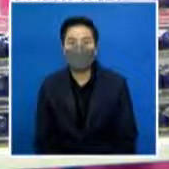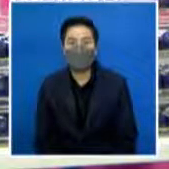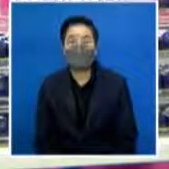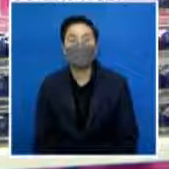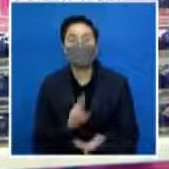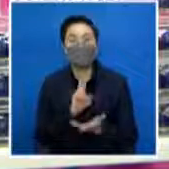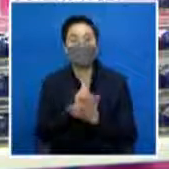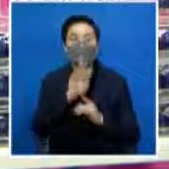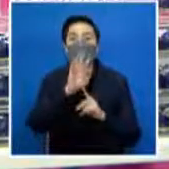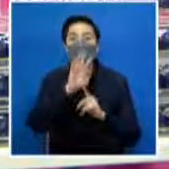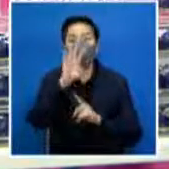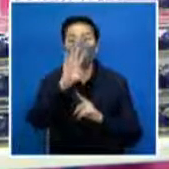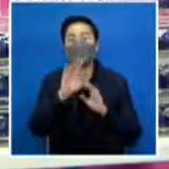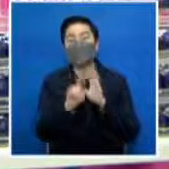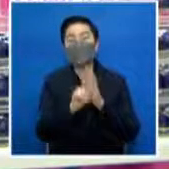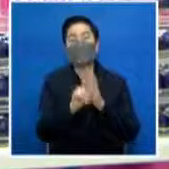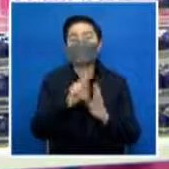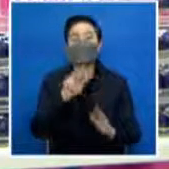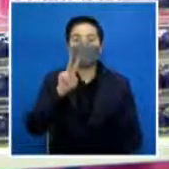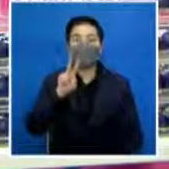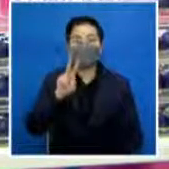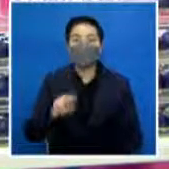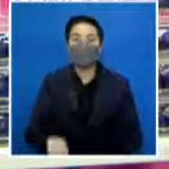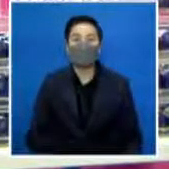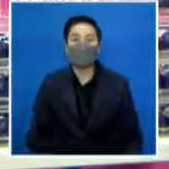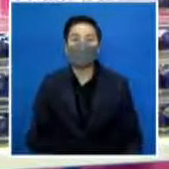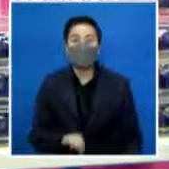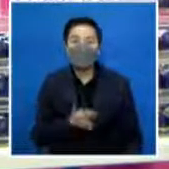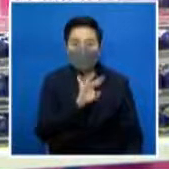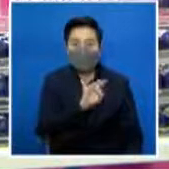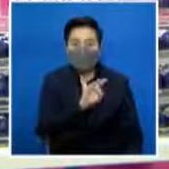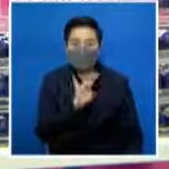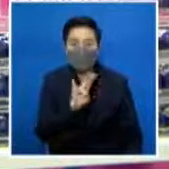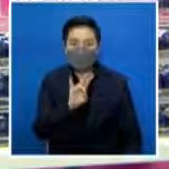4328224อันดับที่4หมุนครั้งที่2เลขที่ออก